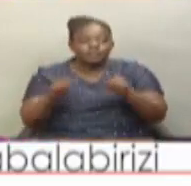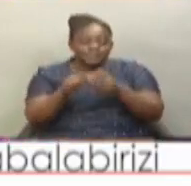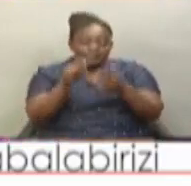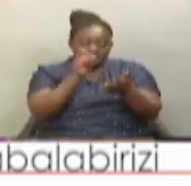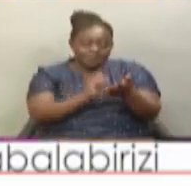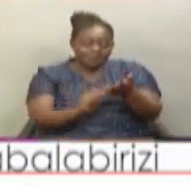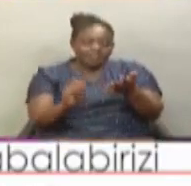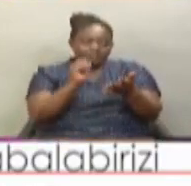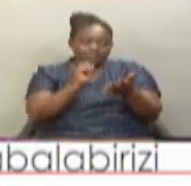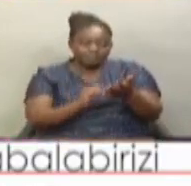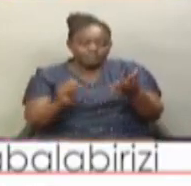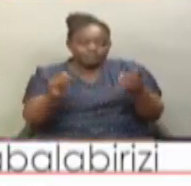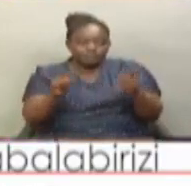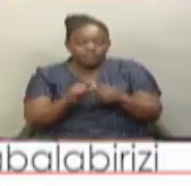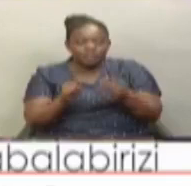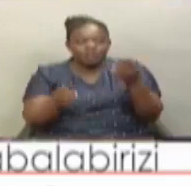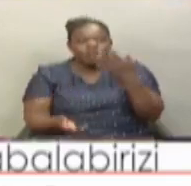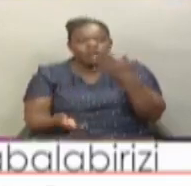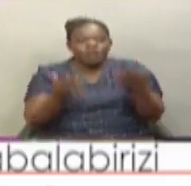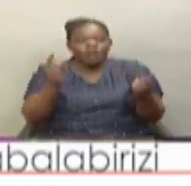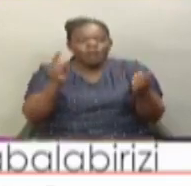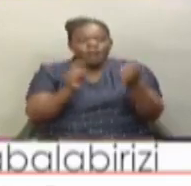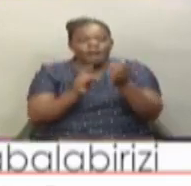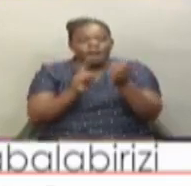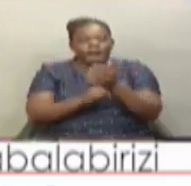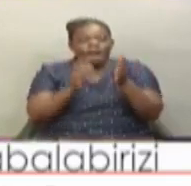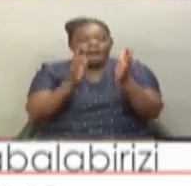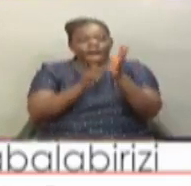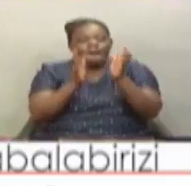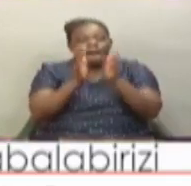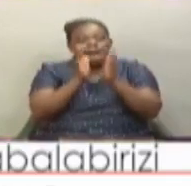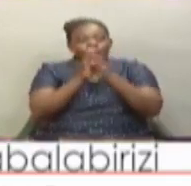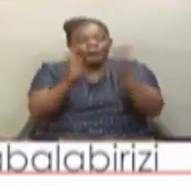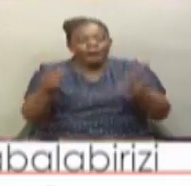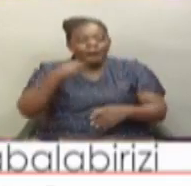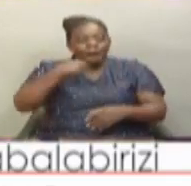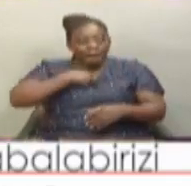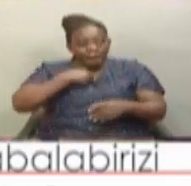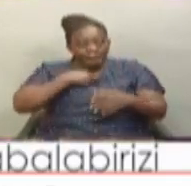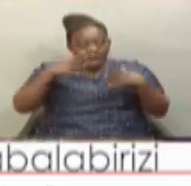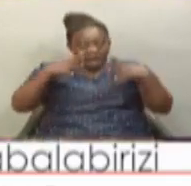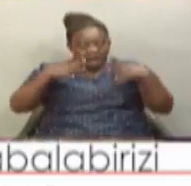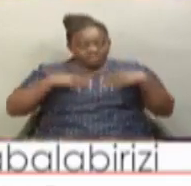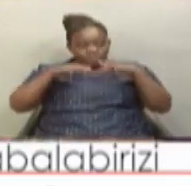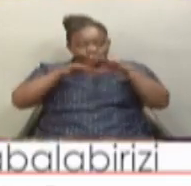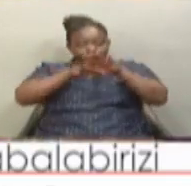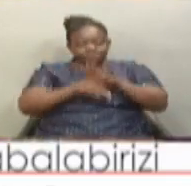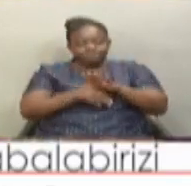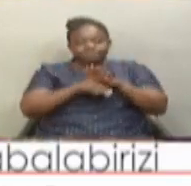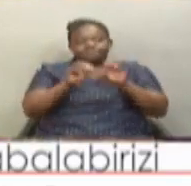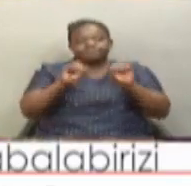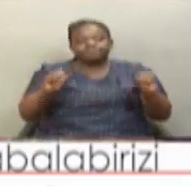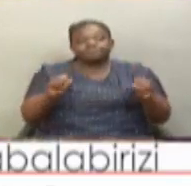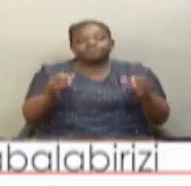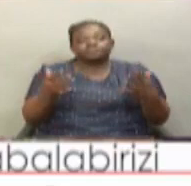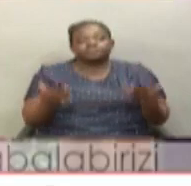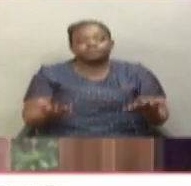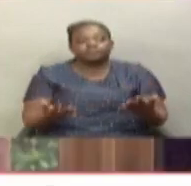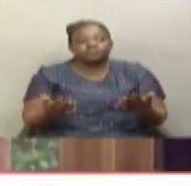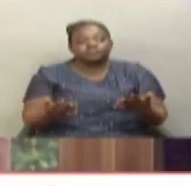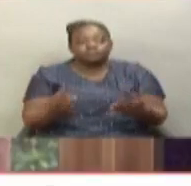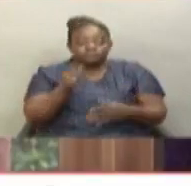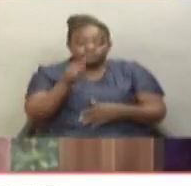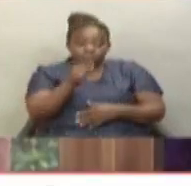babawandiike ate oli akwate Bayibuli yaga nze siwakkiriza Bisiyaga ne Bayibuli awaniko bagamba